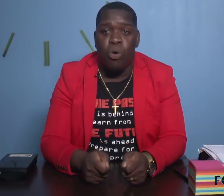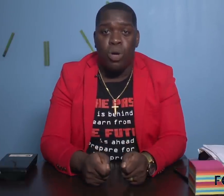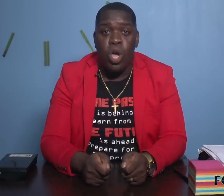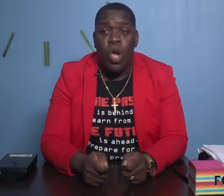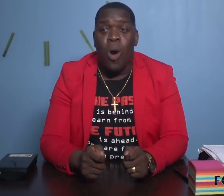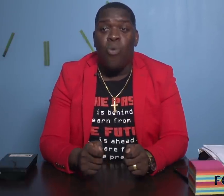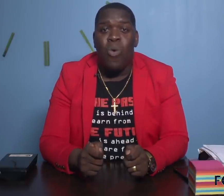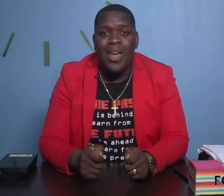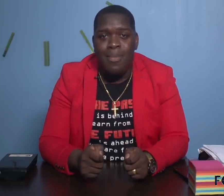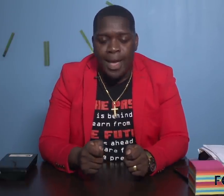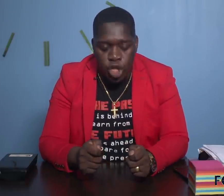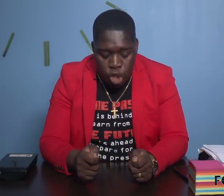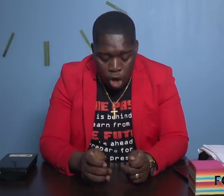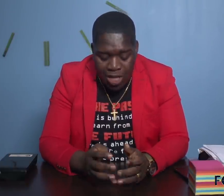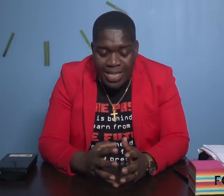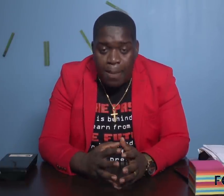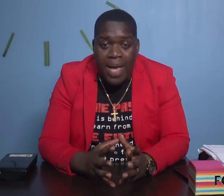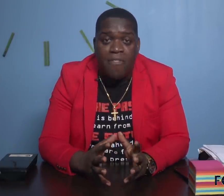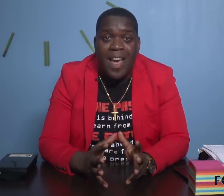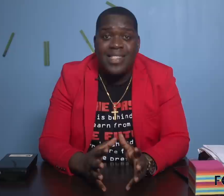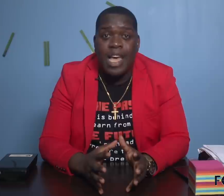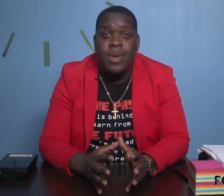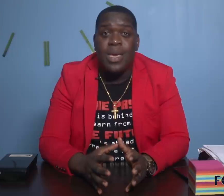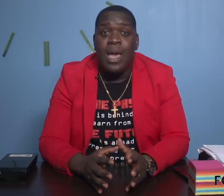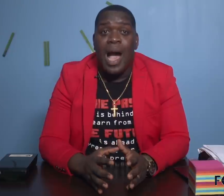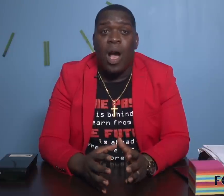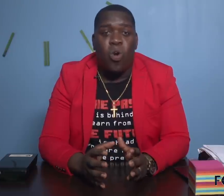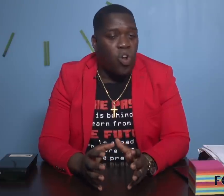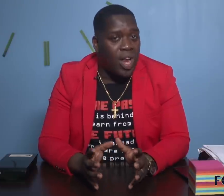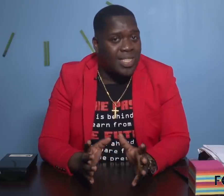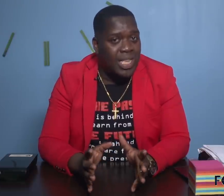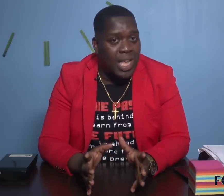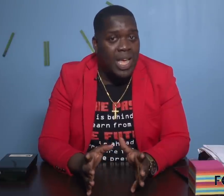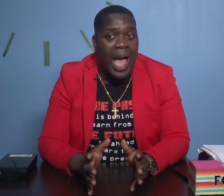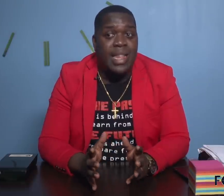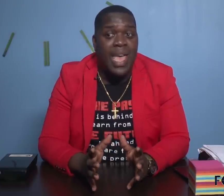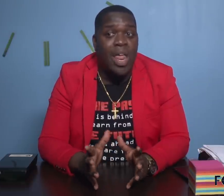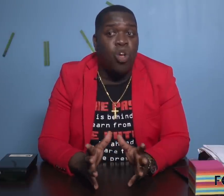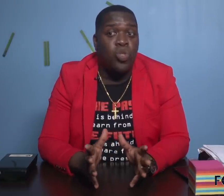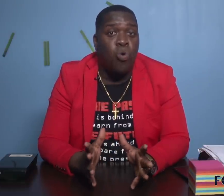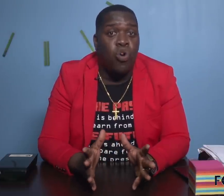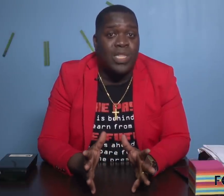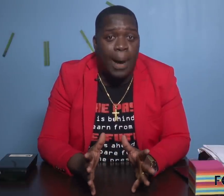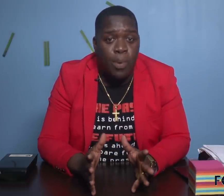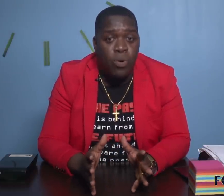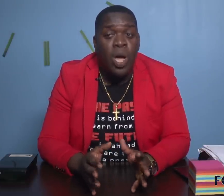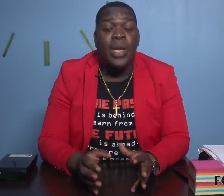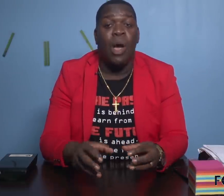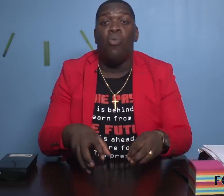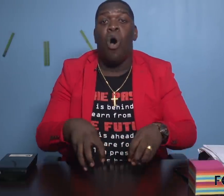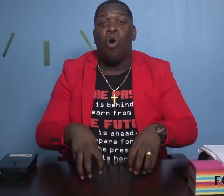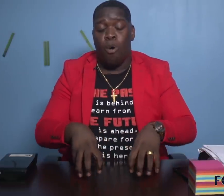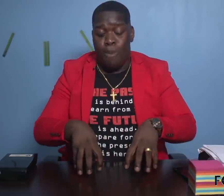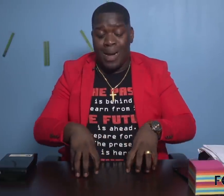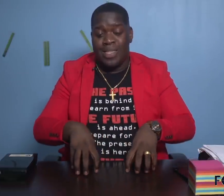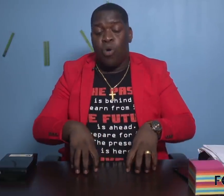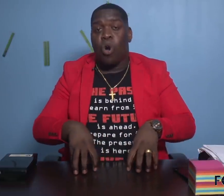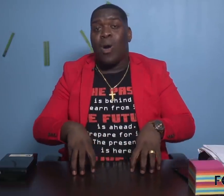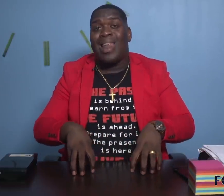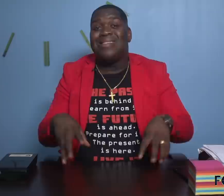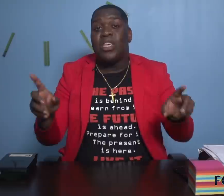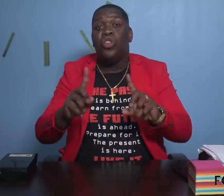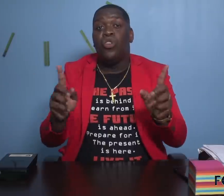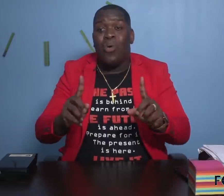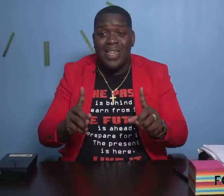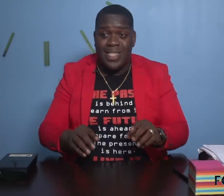paua kon. Wa wani meke drukte japeke fa isabi a corona siki a delon to go tapu. De woko mangje